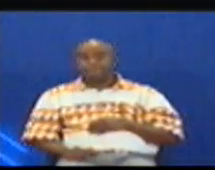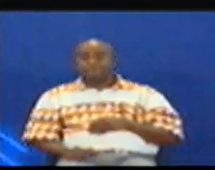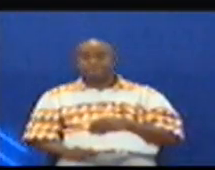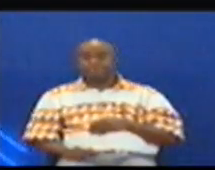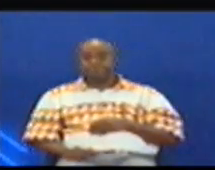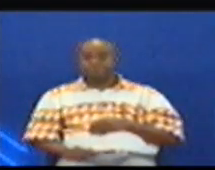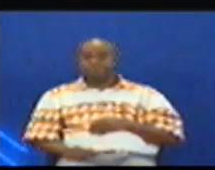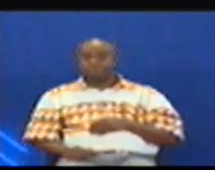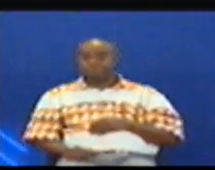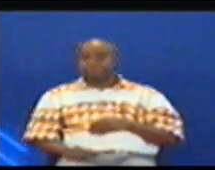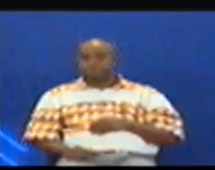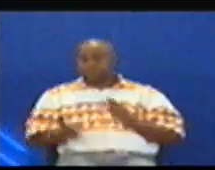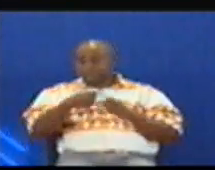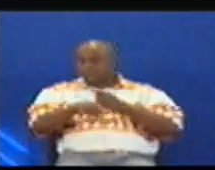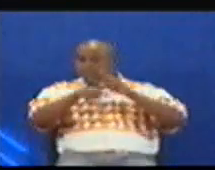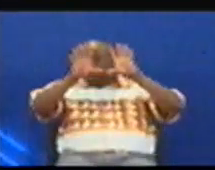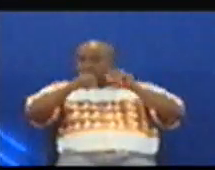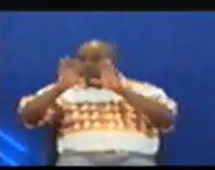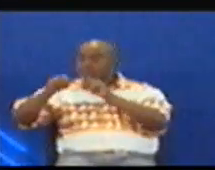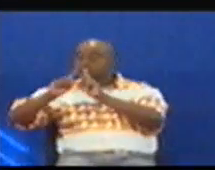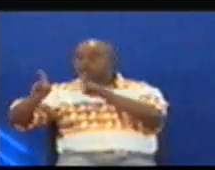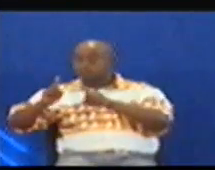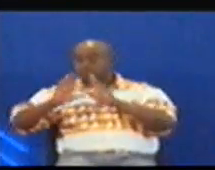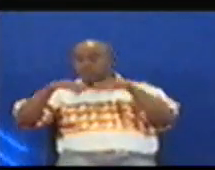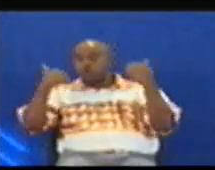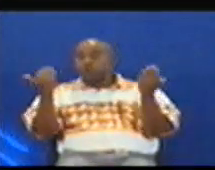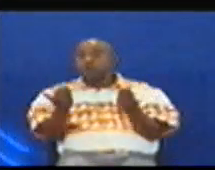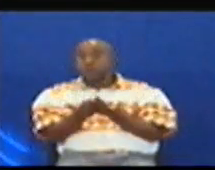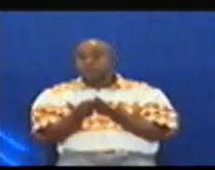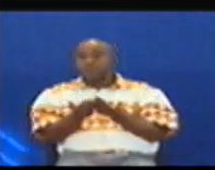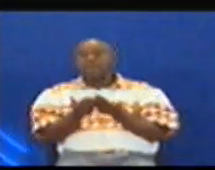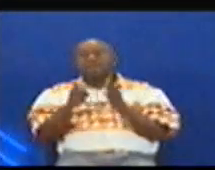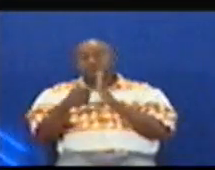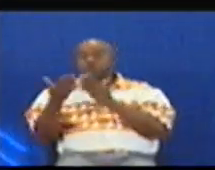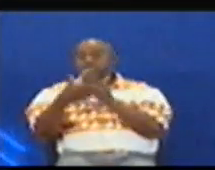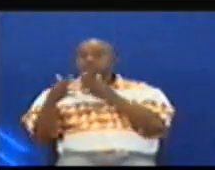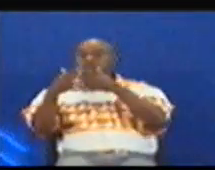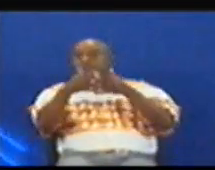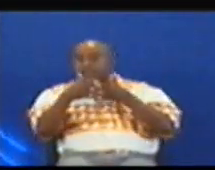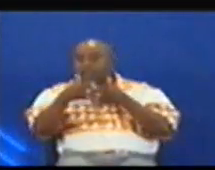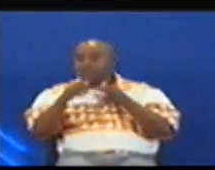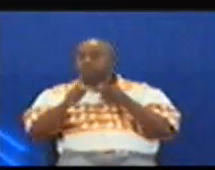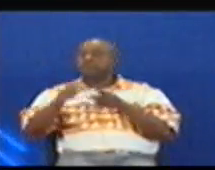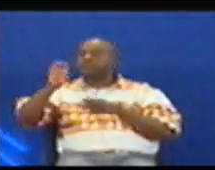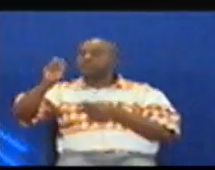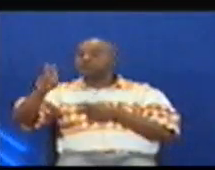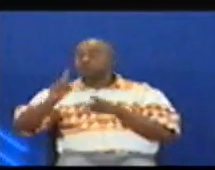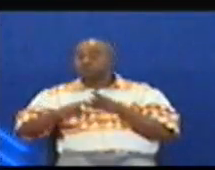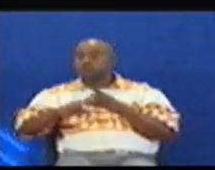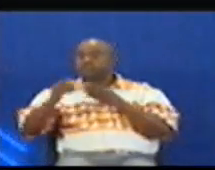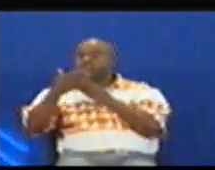wa machapisho na ripoti mbalimbali za dunia, mataifa kama Marekani, European Union pamoja na